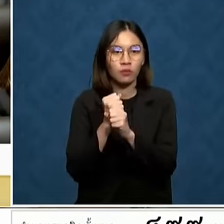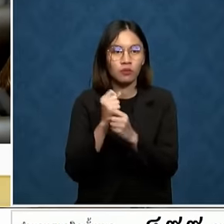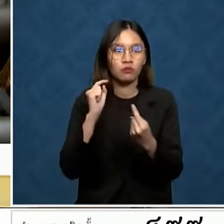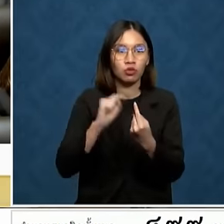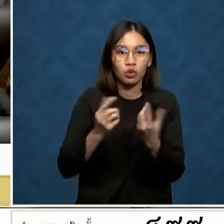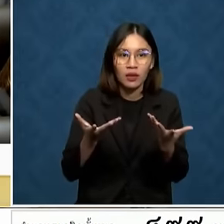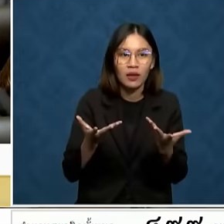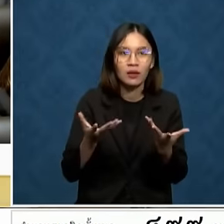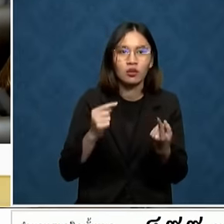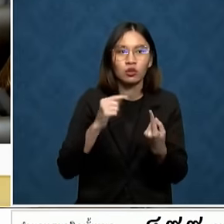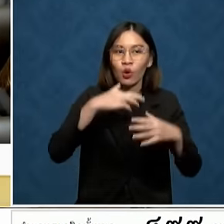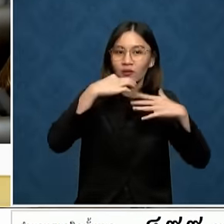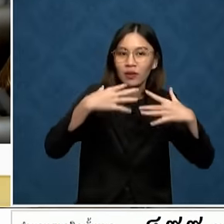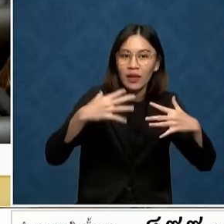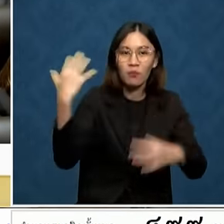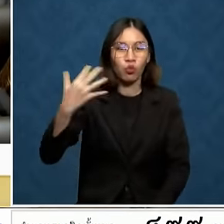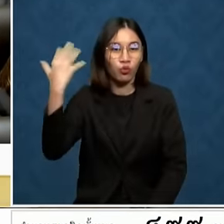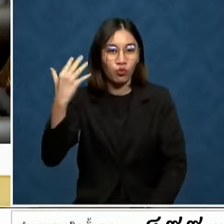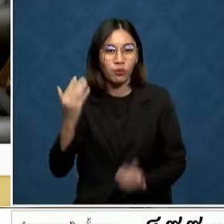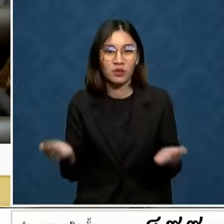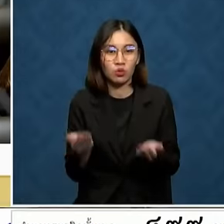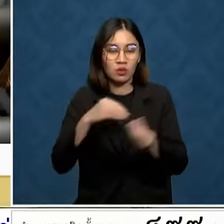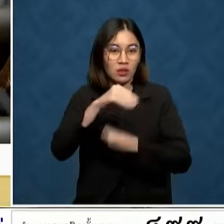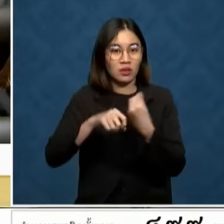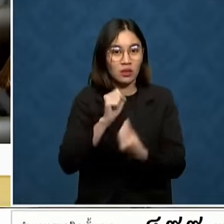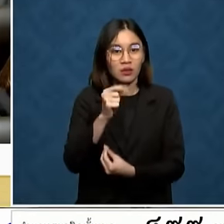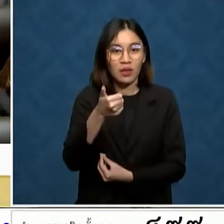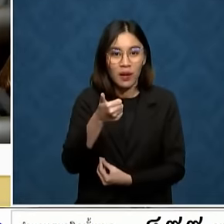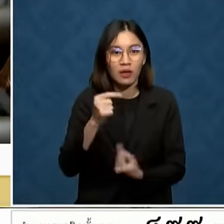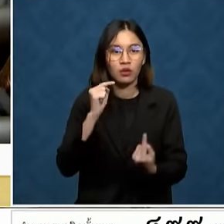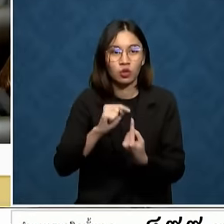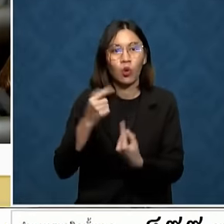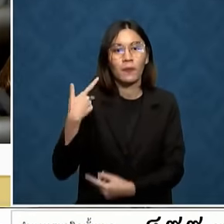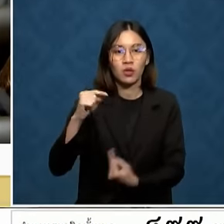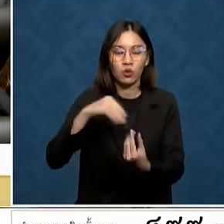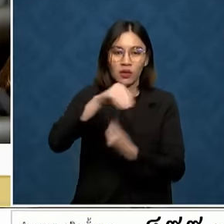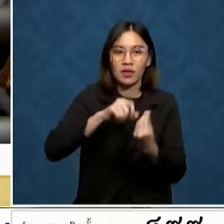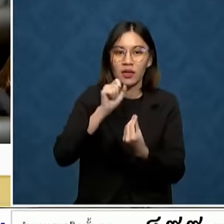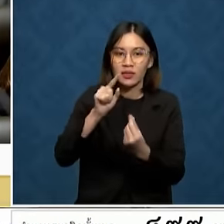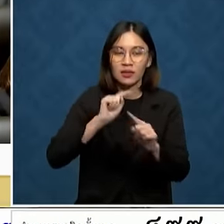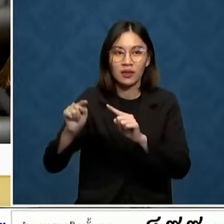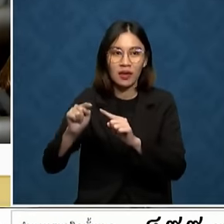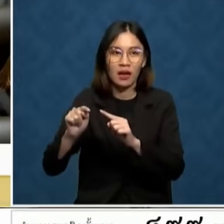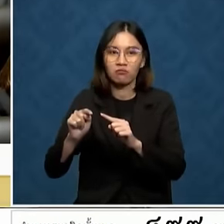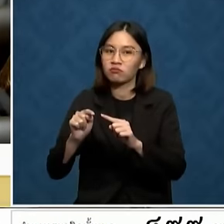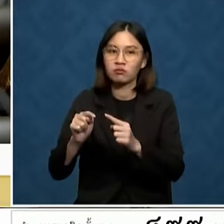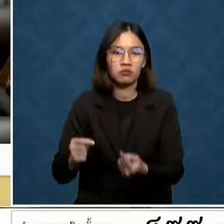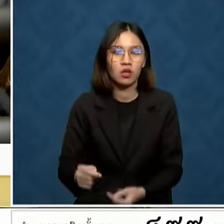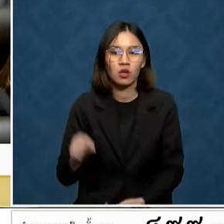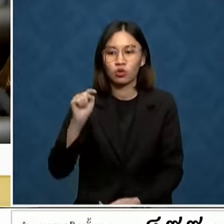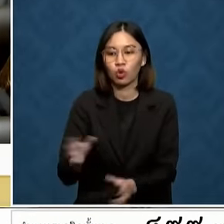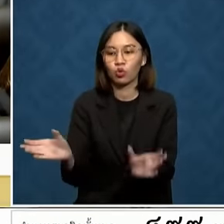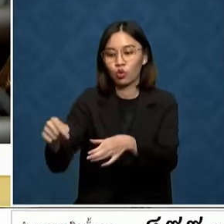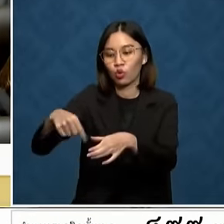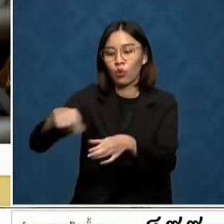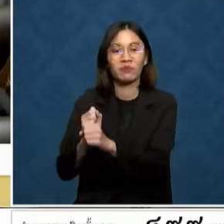มทะเล หเปพายุหมุนทั้งเศรษกิจการโจร signing ตัขพรธัทั้เศรษกก็อาจจะไปกระจุกอยู่แ incidenceในบัด